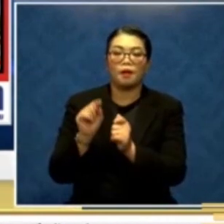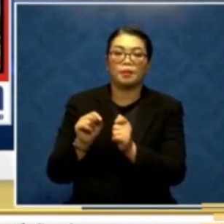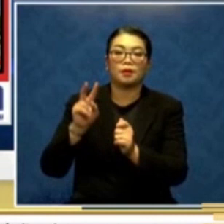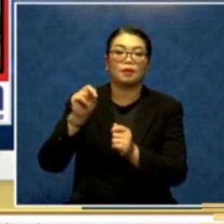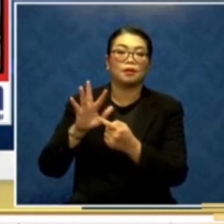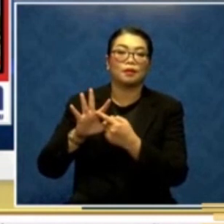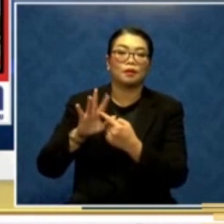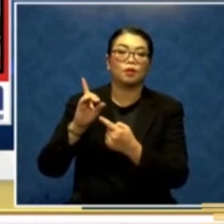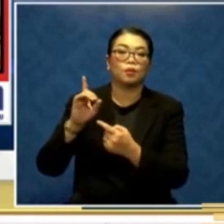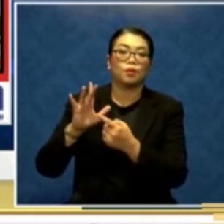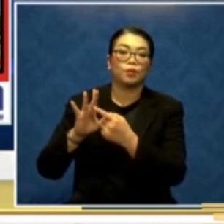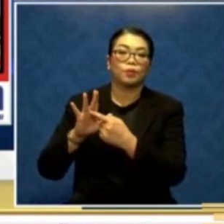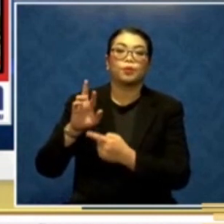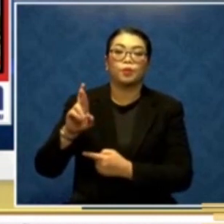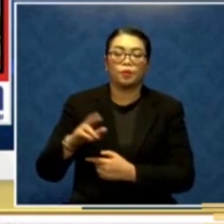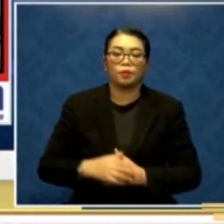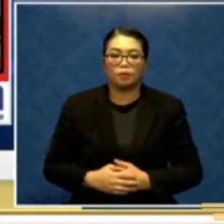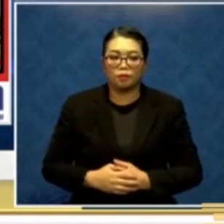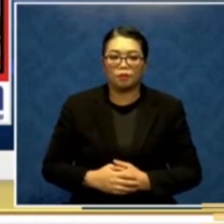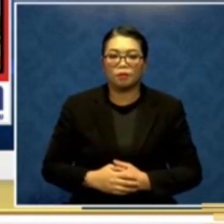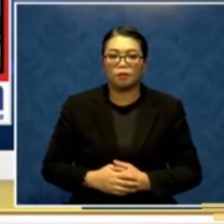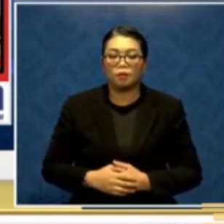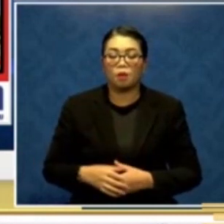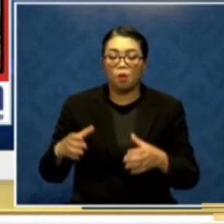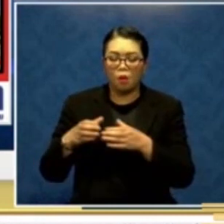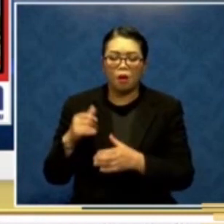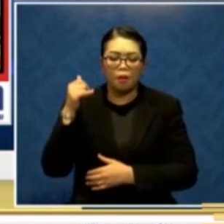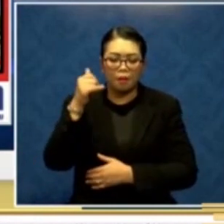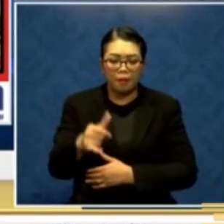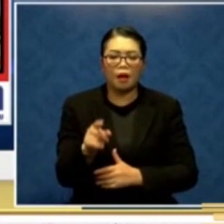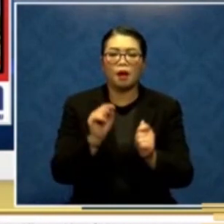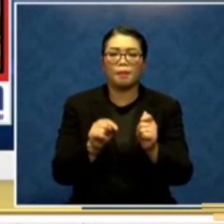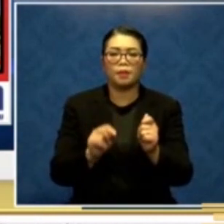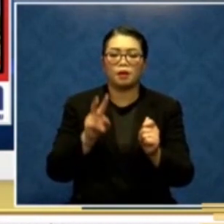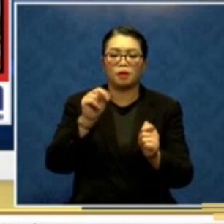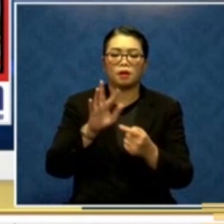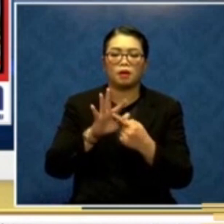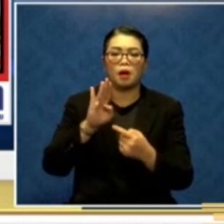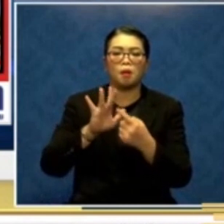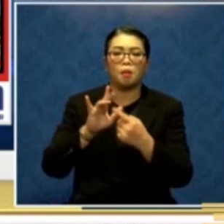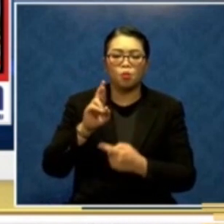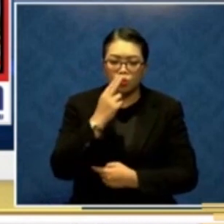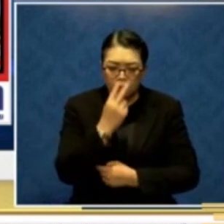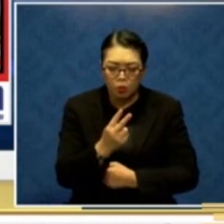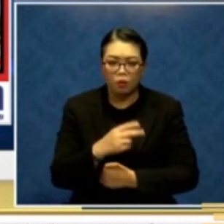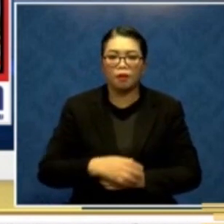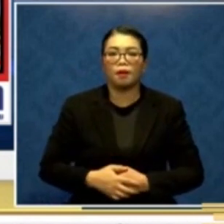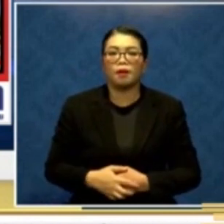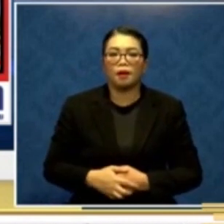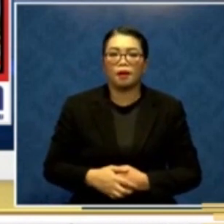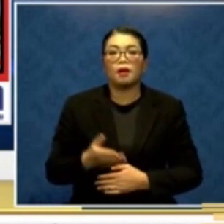ไปอำเภอรนาดูลเพราะว่านักเสวงบุญไปอำเภอรนาดูลเป็นพุธมนทนอิสาร